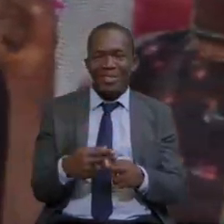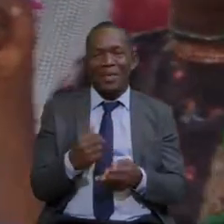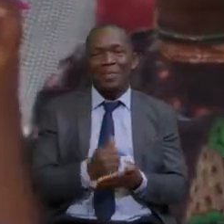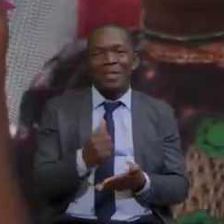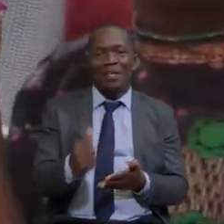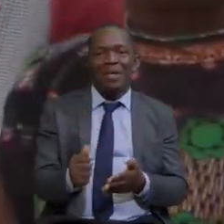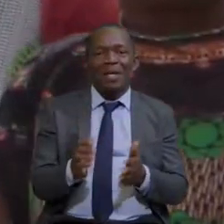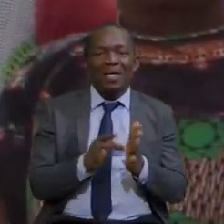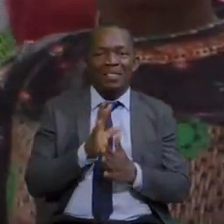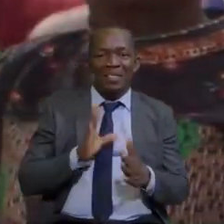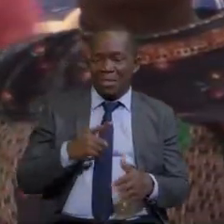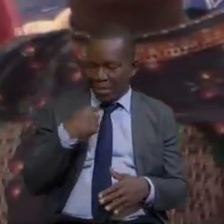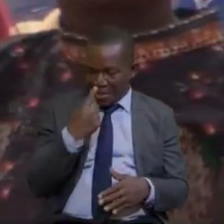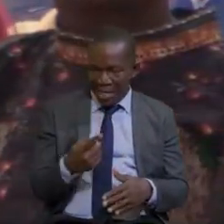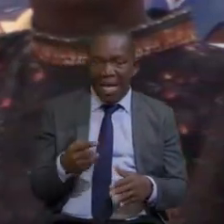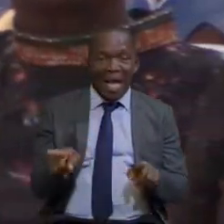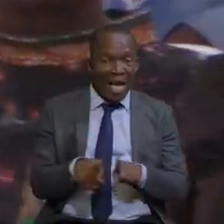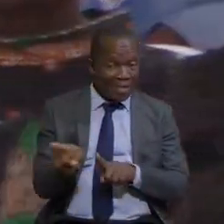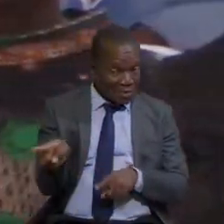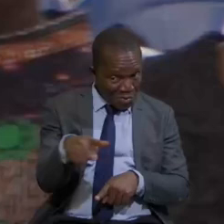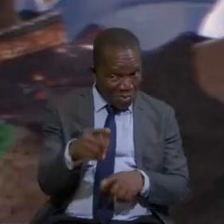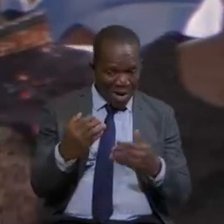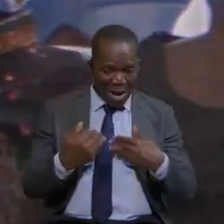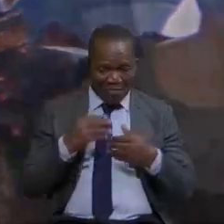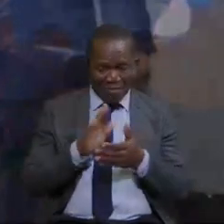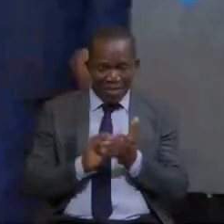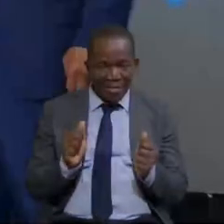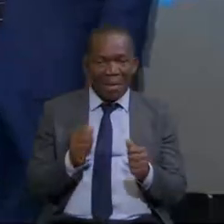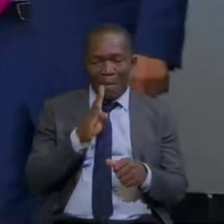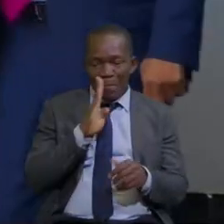dit, qu'il te soit fait selon ta foi.